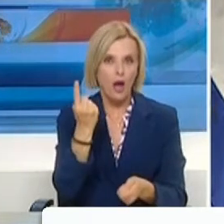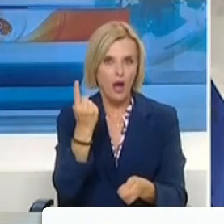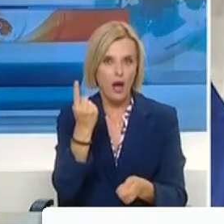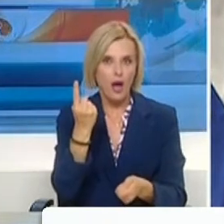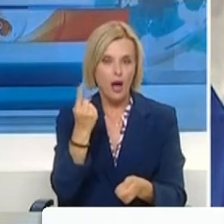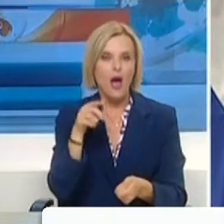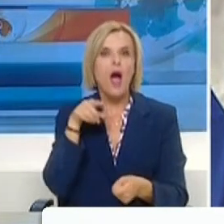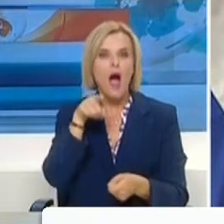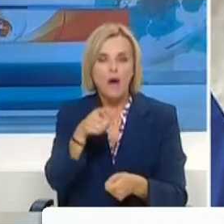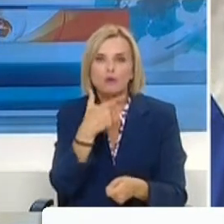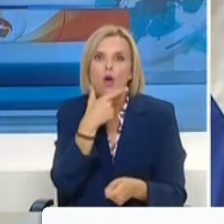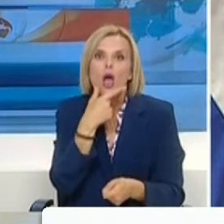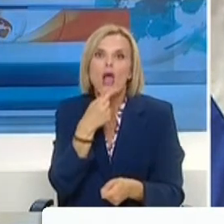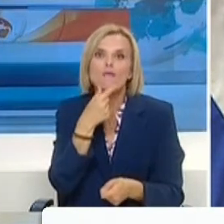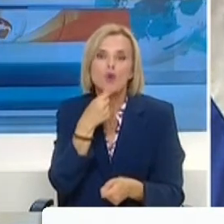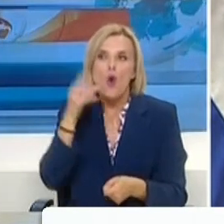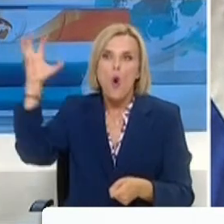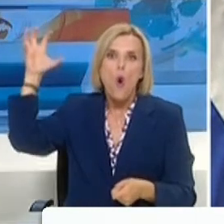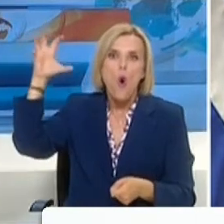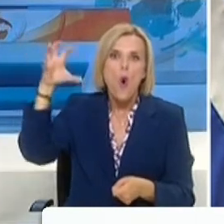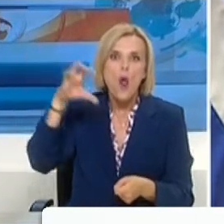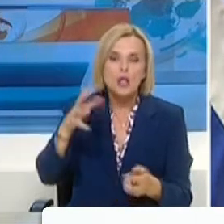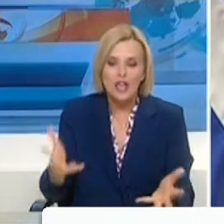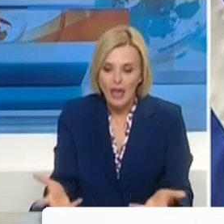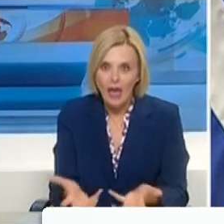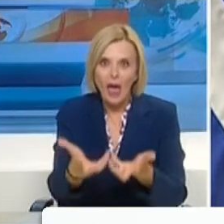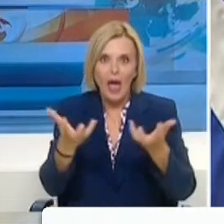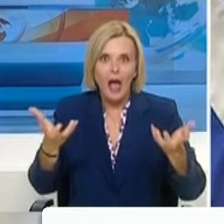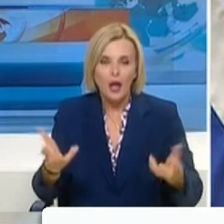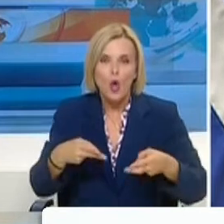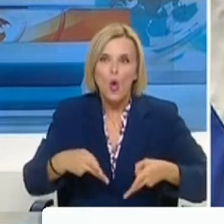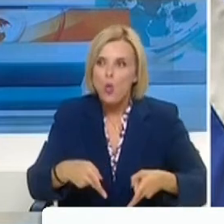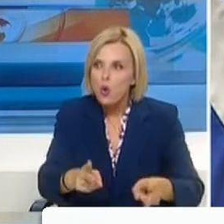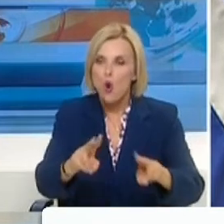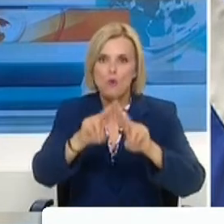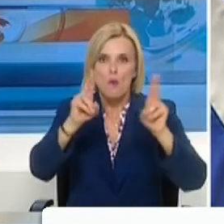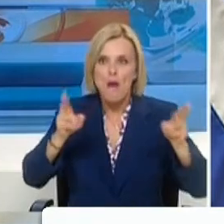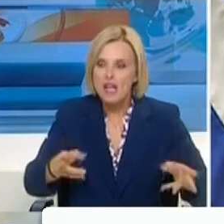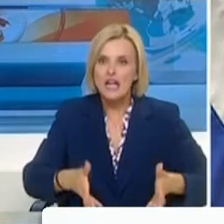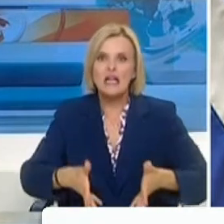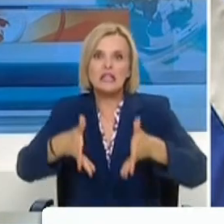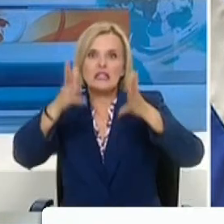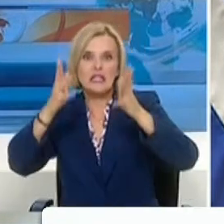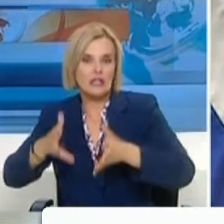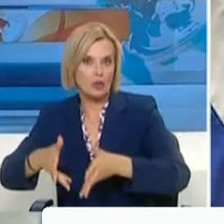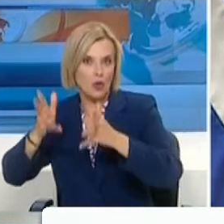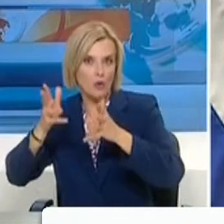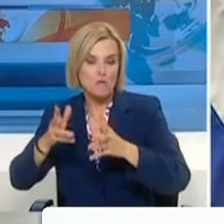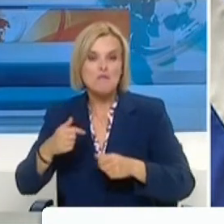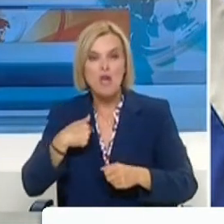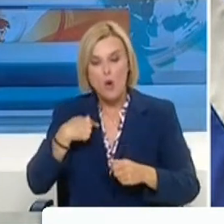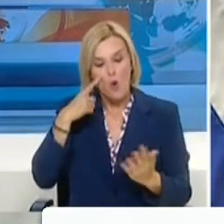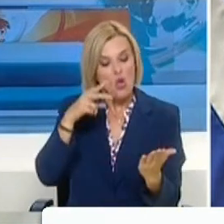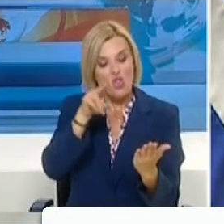τη στιγμή πιο ελεύθερα στην ατμόσφαιρα της Γης, και θα οδηγήσει σε κάποια άνοδο των θερμοκρασιών. Ήδη θα δούμε θερμοκρασίες ρεκόρ από ό,τι